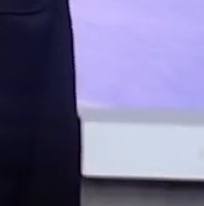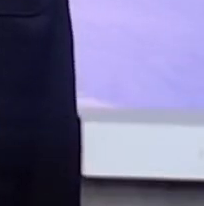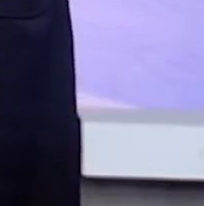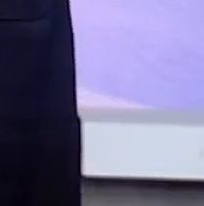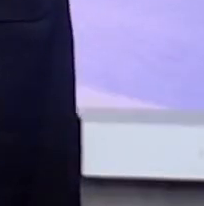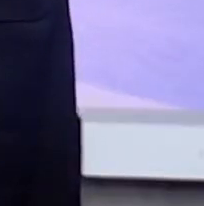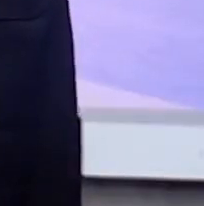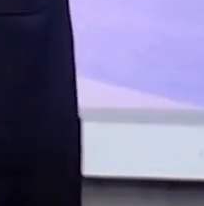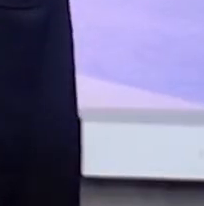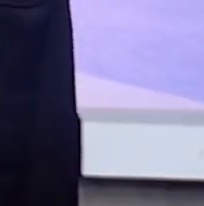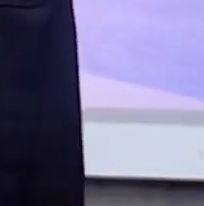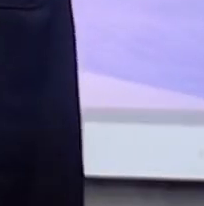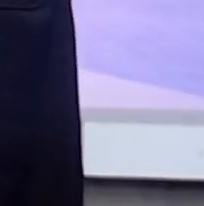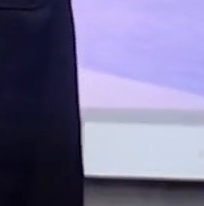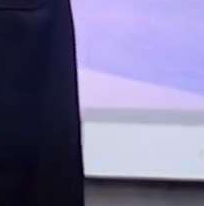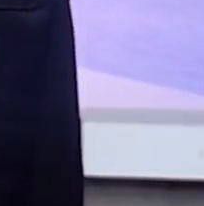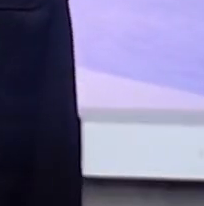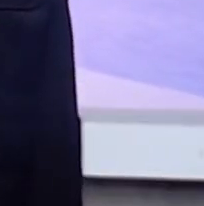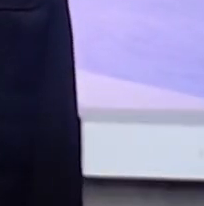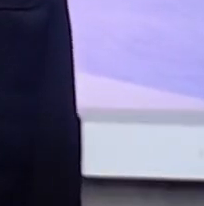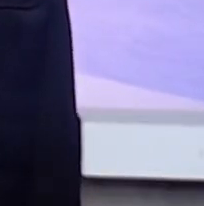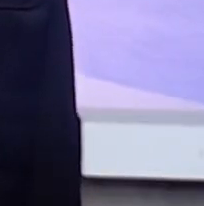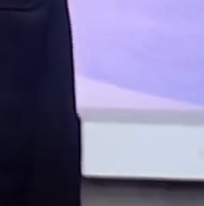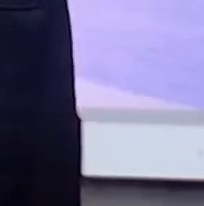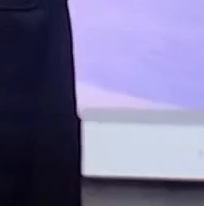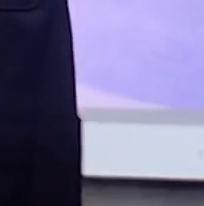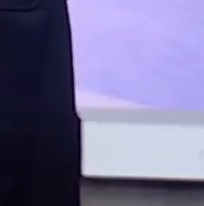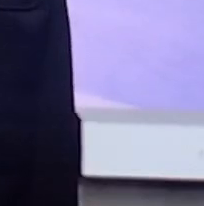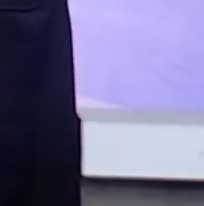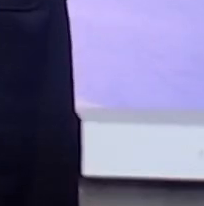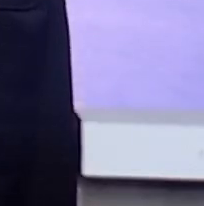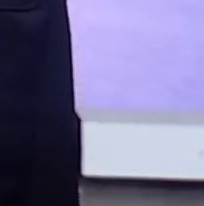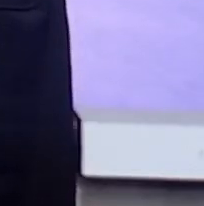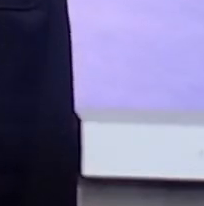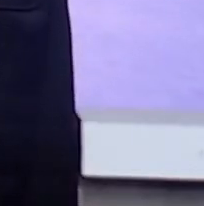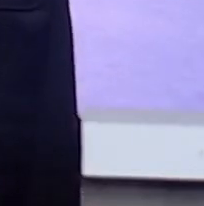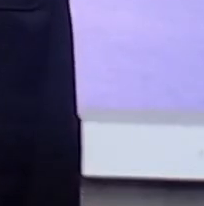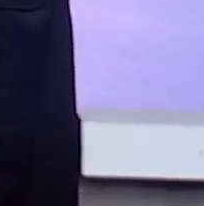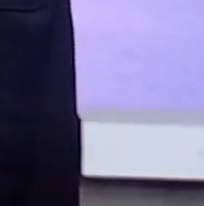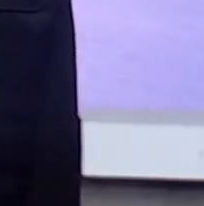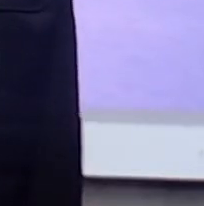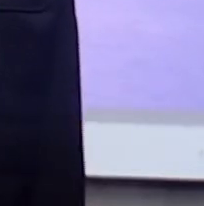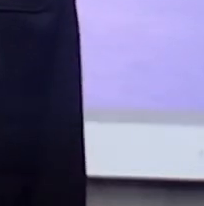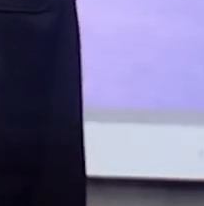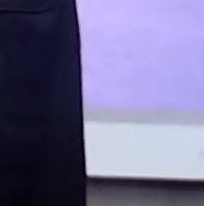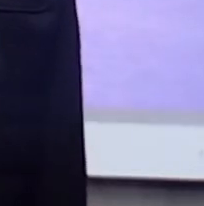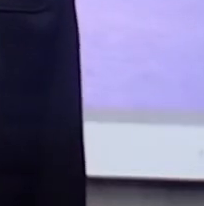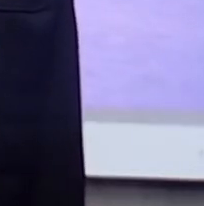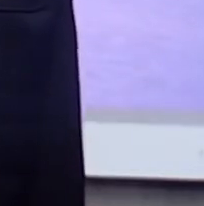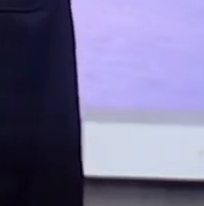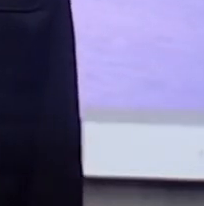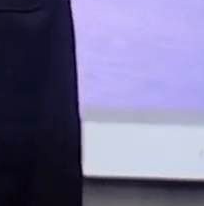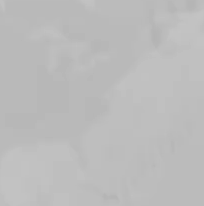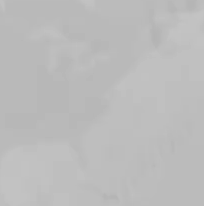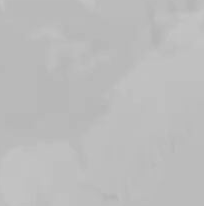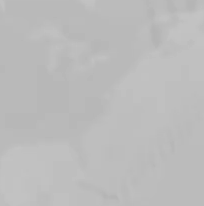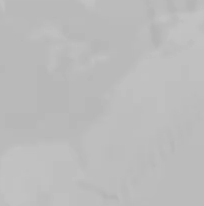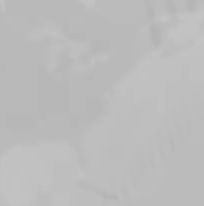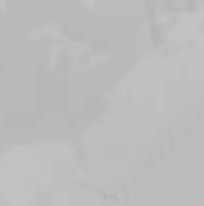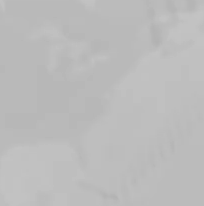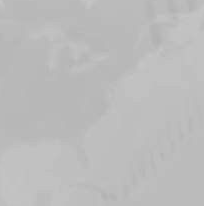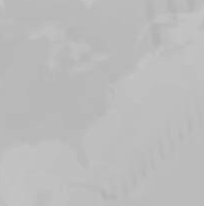at para sa mga kapuso abroad, samahan niyo kami sa GMA Pinoy TV at sa www.gmanews.tv.